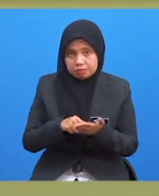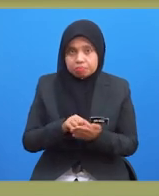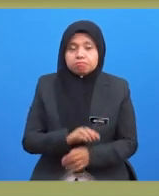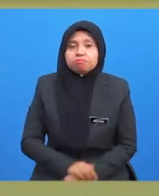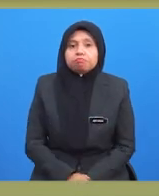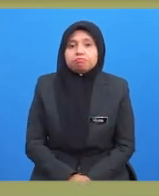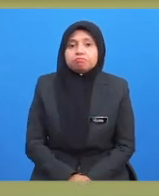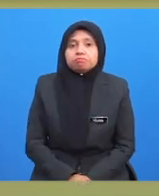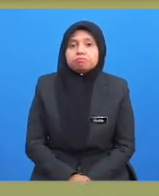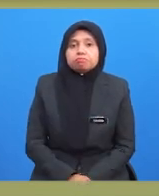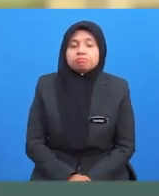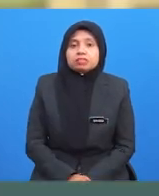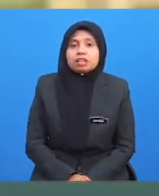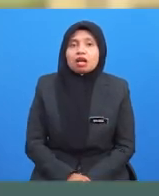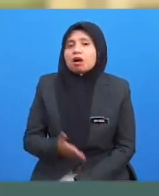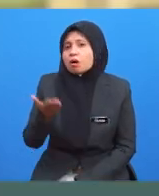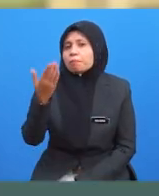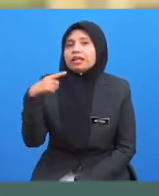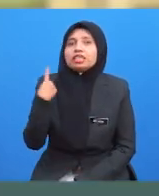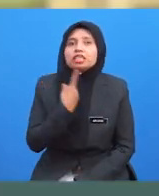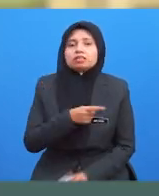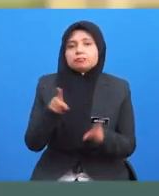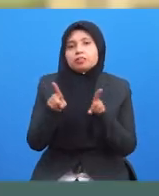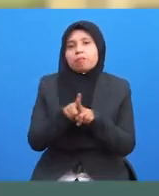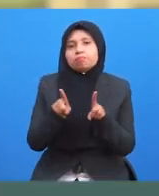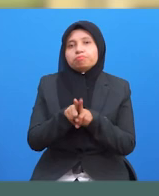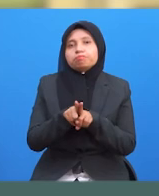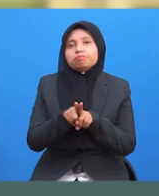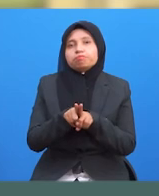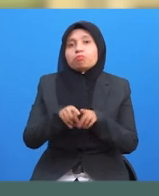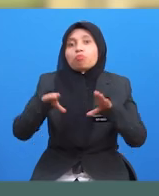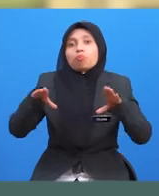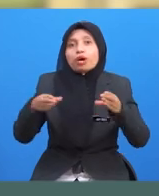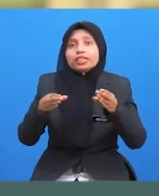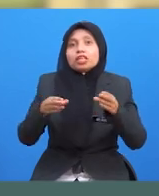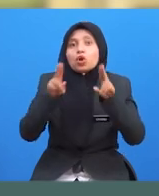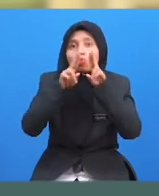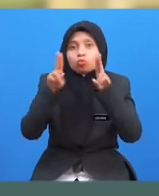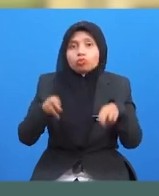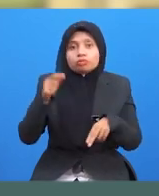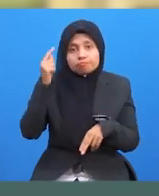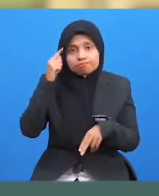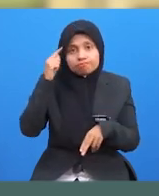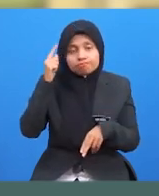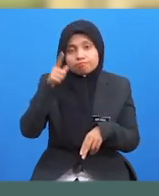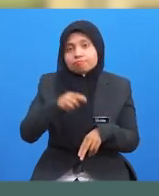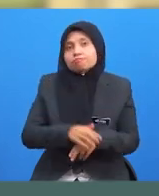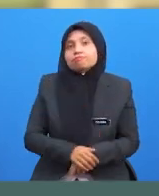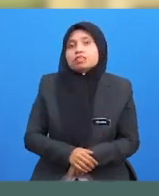kepentingan pengangkutan udara, marilah kita sama-sama membuat uji minda terlebih